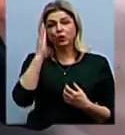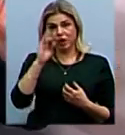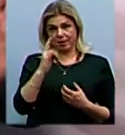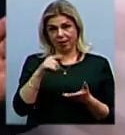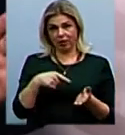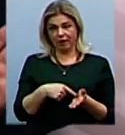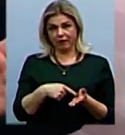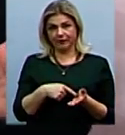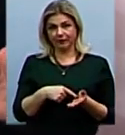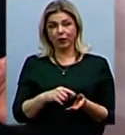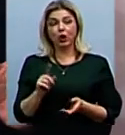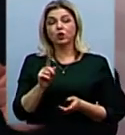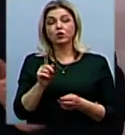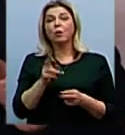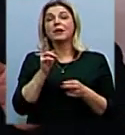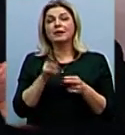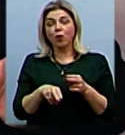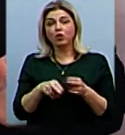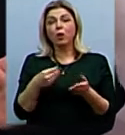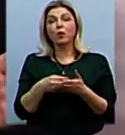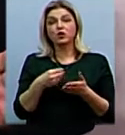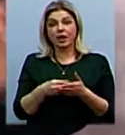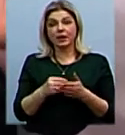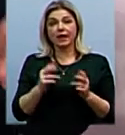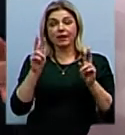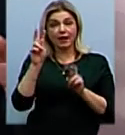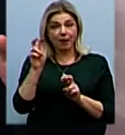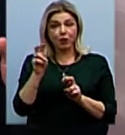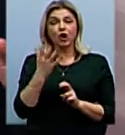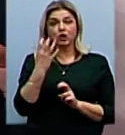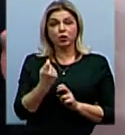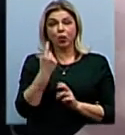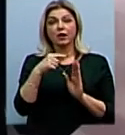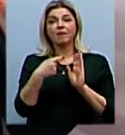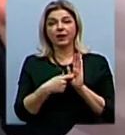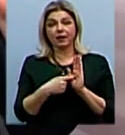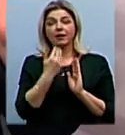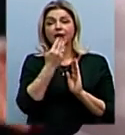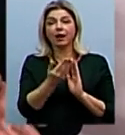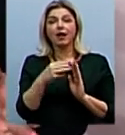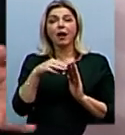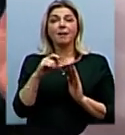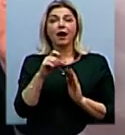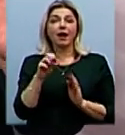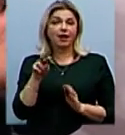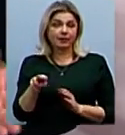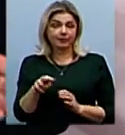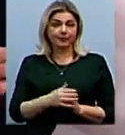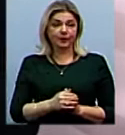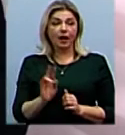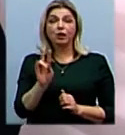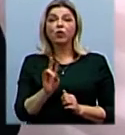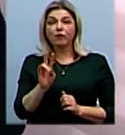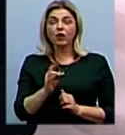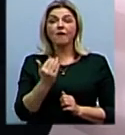Щоб закінчити, можливо, цю бюджетну тему на даний момент, ще одне запитання до Михайла. В листопаді ваша